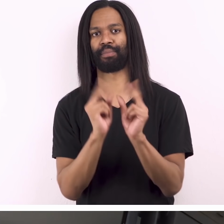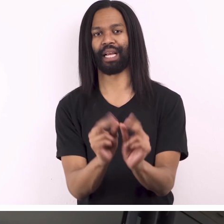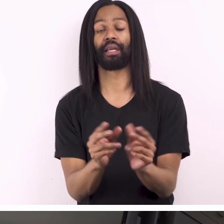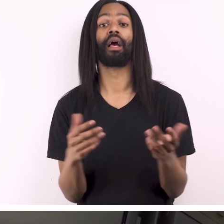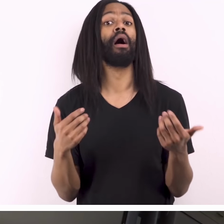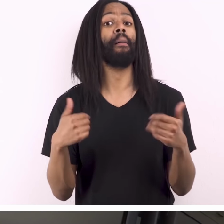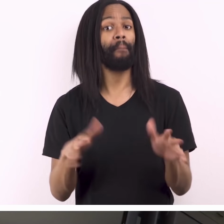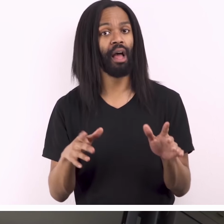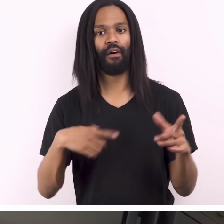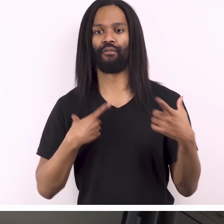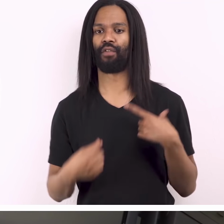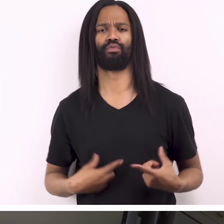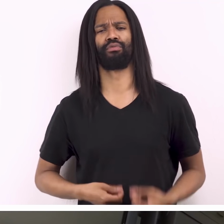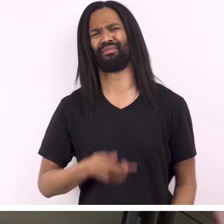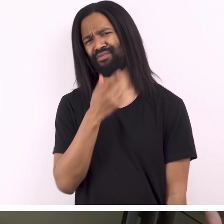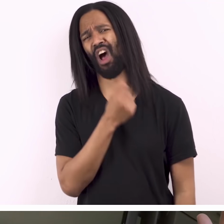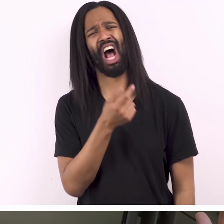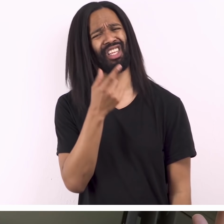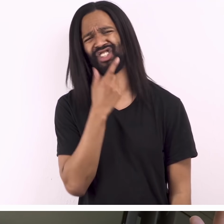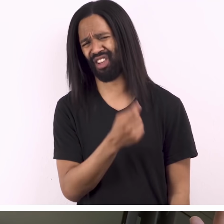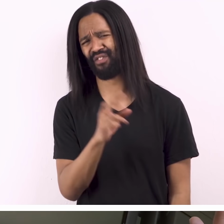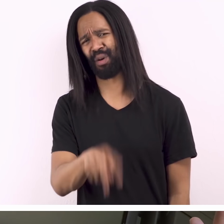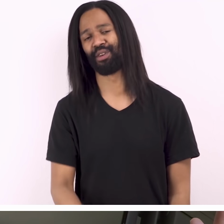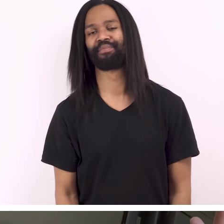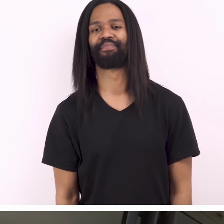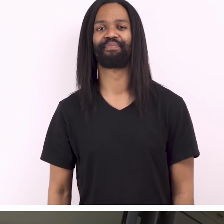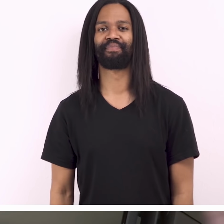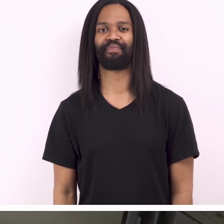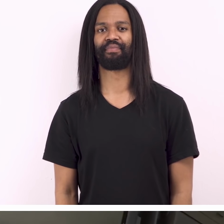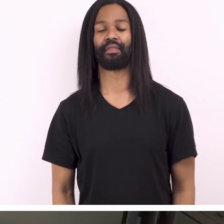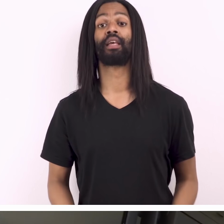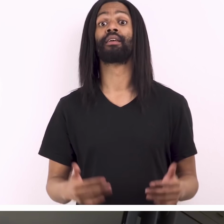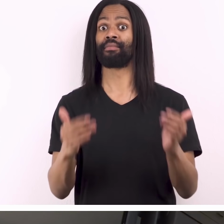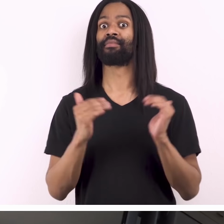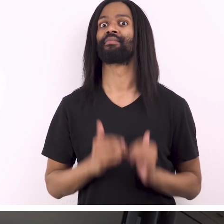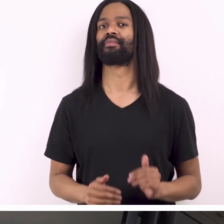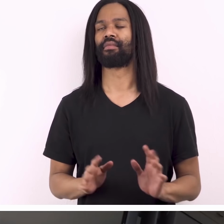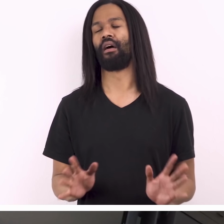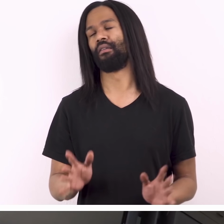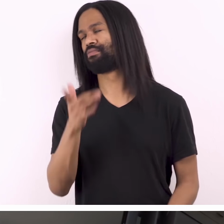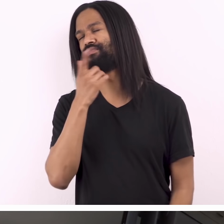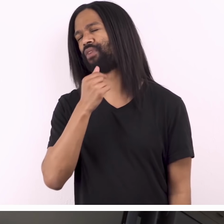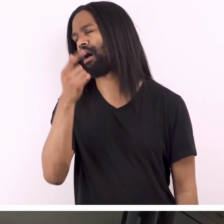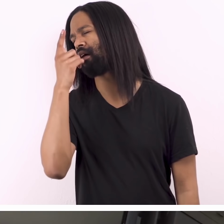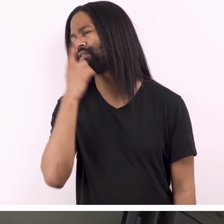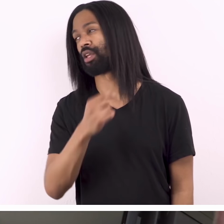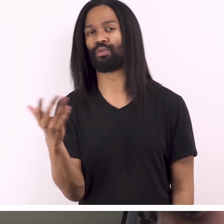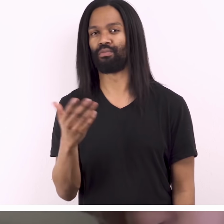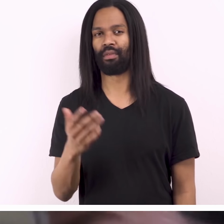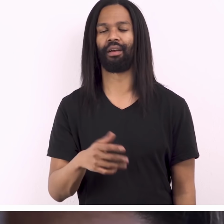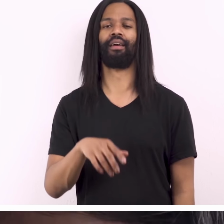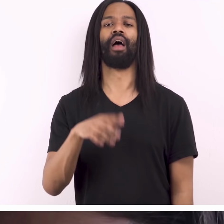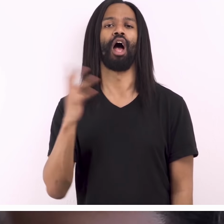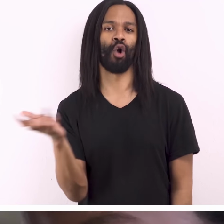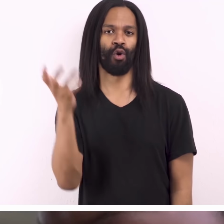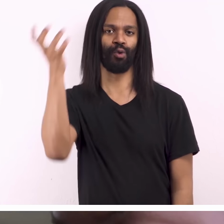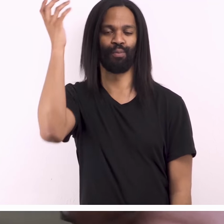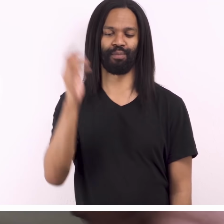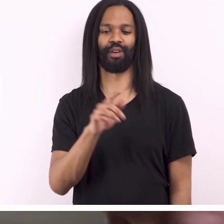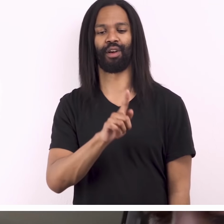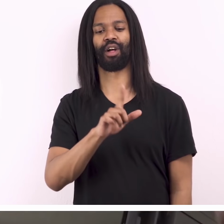très facile. Ensuite, un qui est très très facile, c'est notre fameux Gloriosum. Notre fameux Gloriosum, un